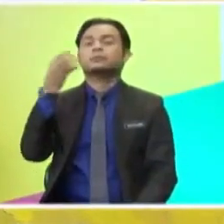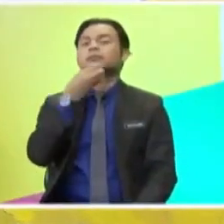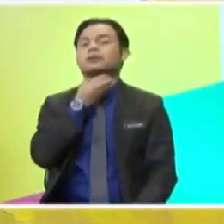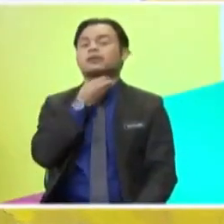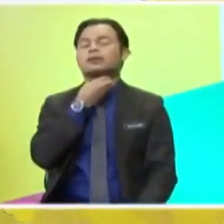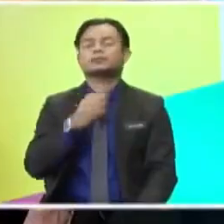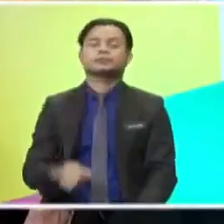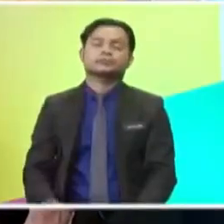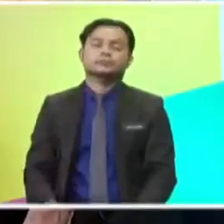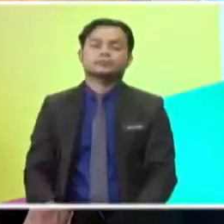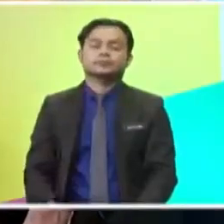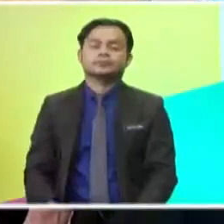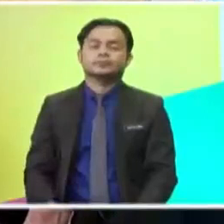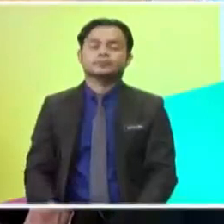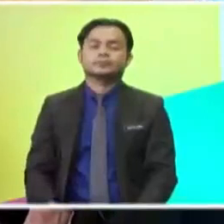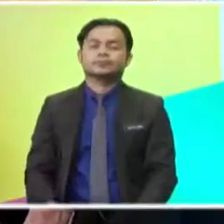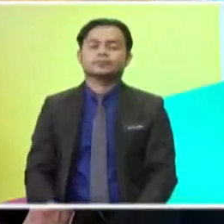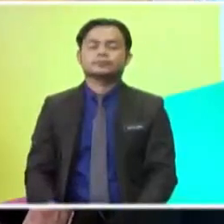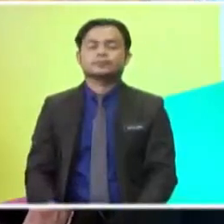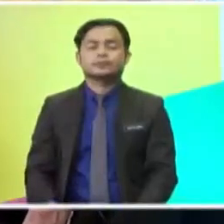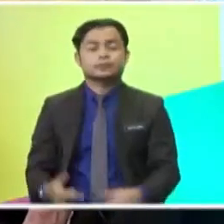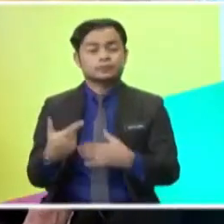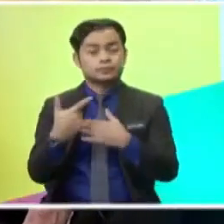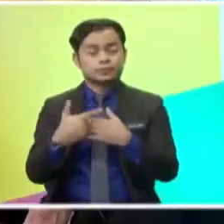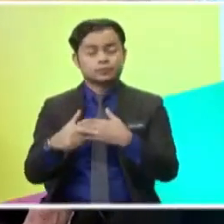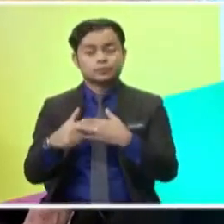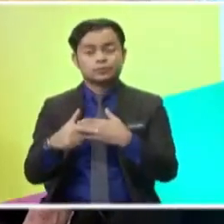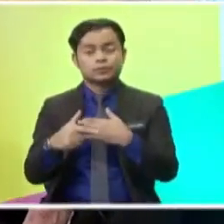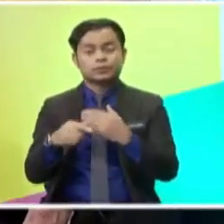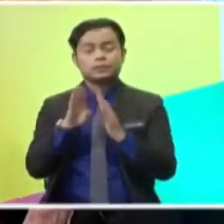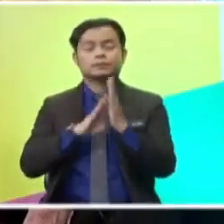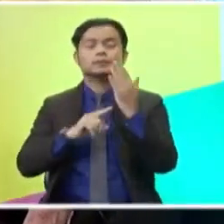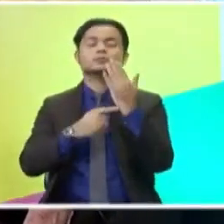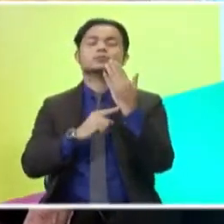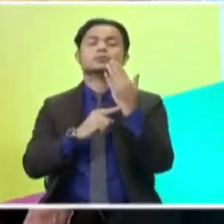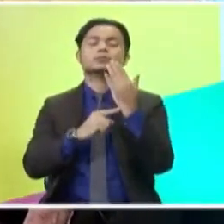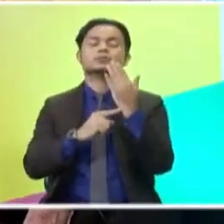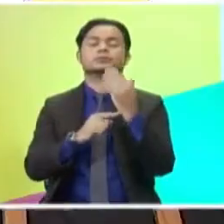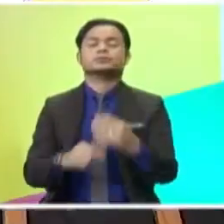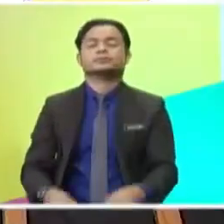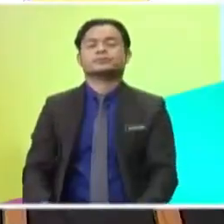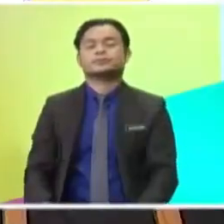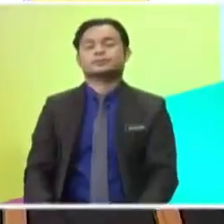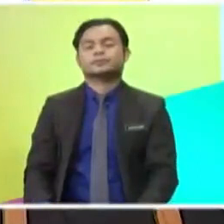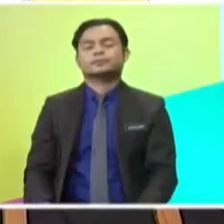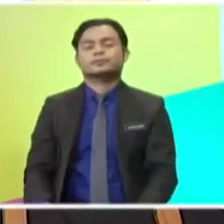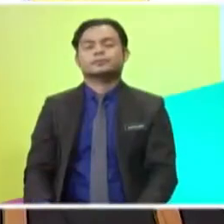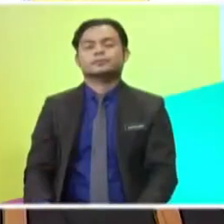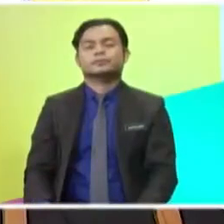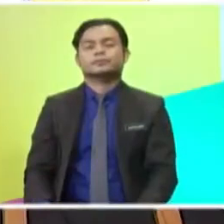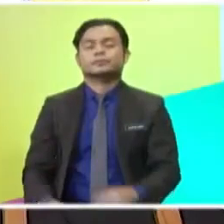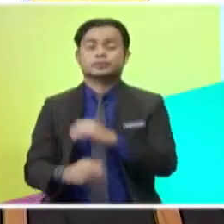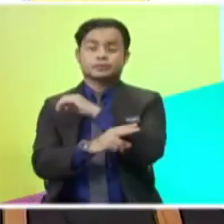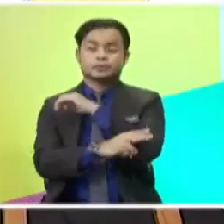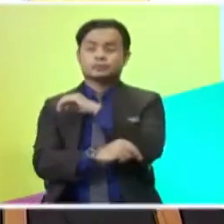Okey, kemudian dia punya pusingan dia, dia bermula balik ya. Okey, dengan Negeri Sembilan, so kita